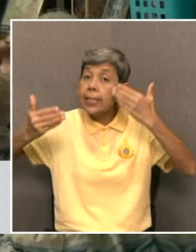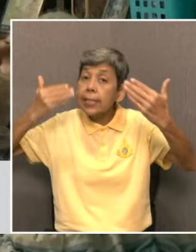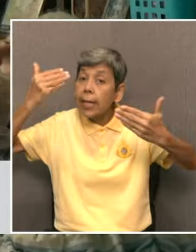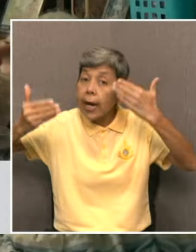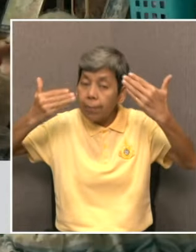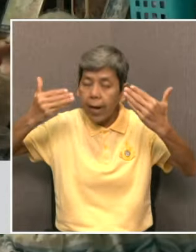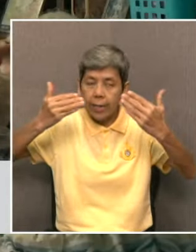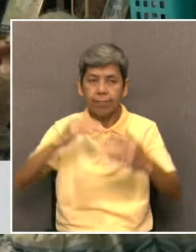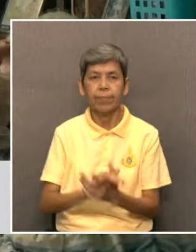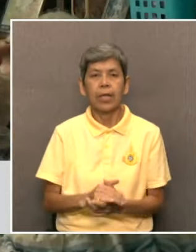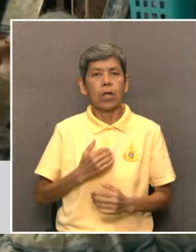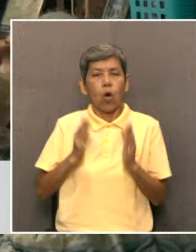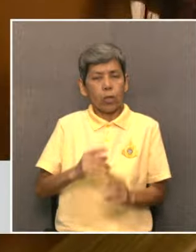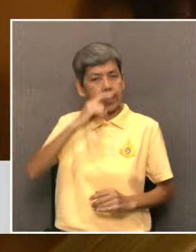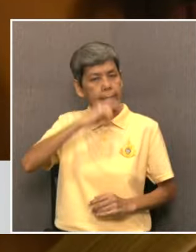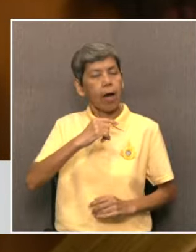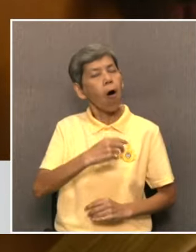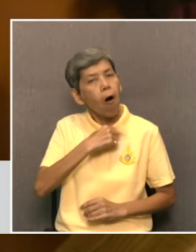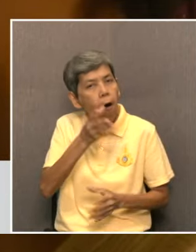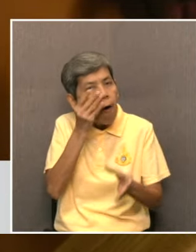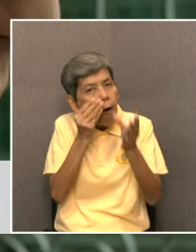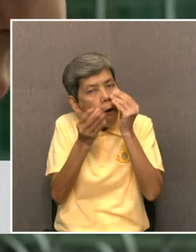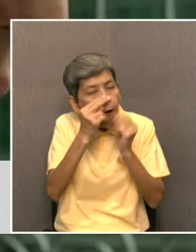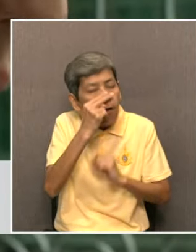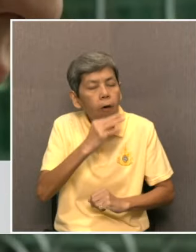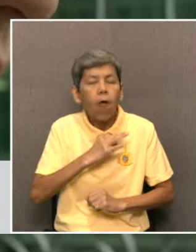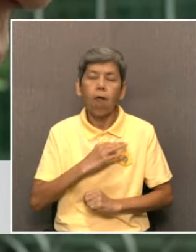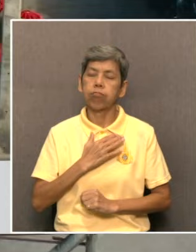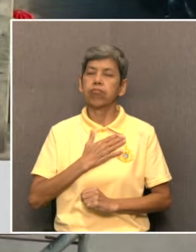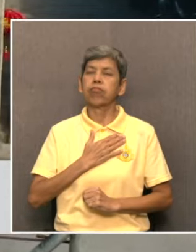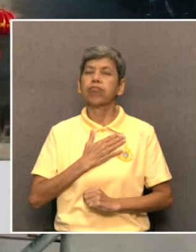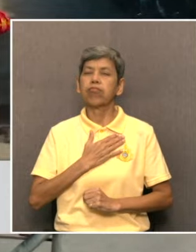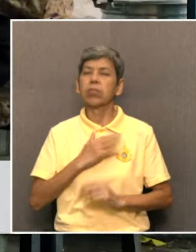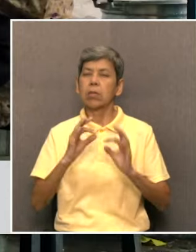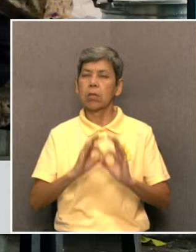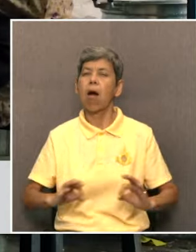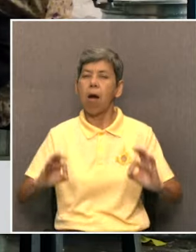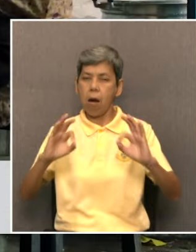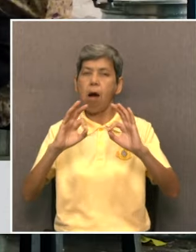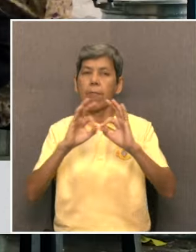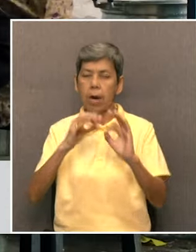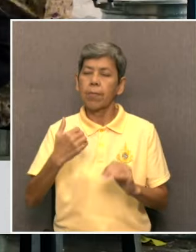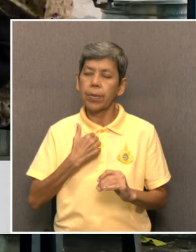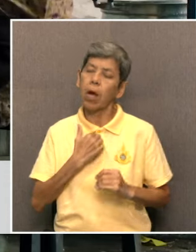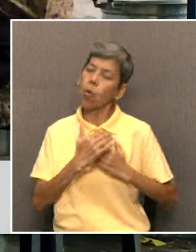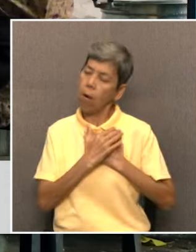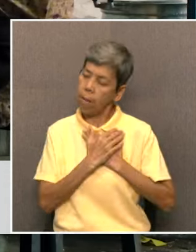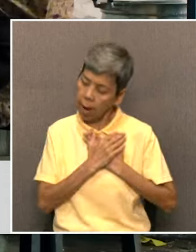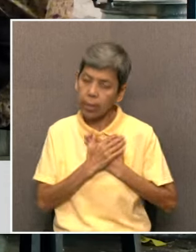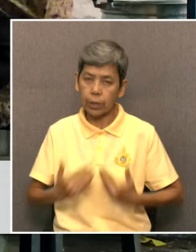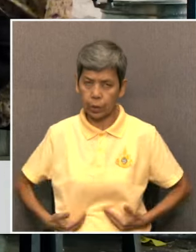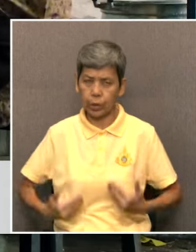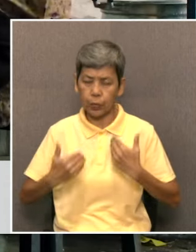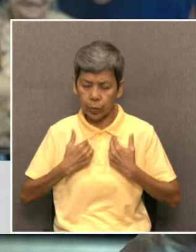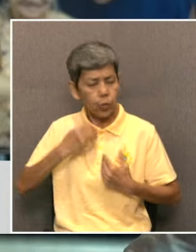ต่างๆเพื่อให้คนไทยได้รับแรงบันดาลใจและตระหนักถึงความสำคัญของการมีความกตัญญูในชีวิตประจ